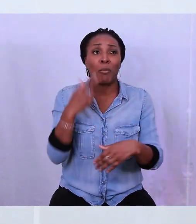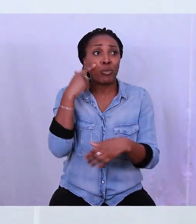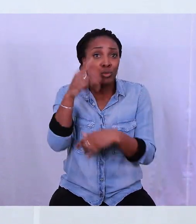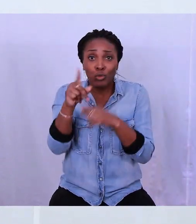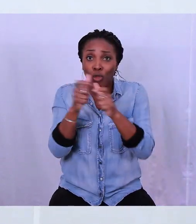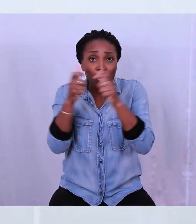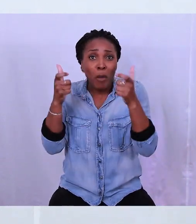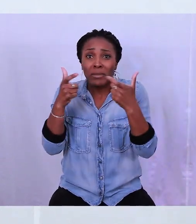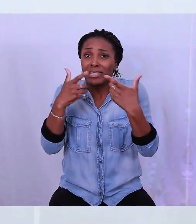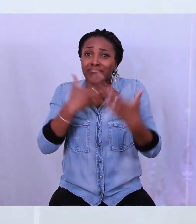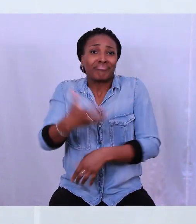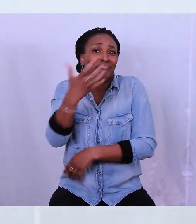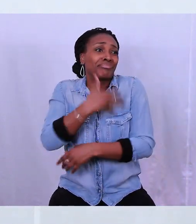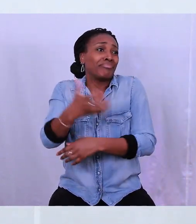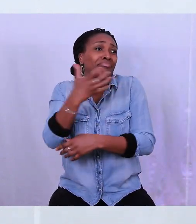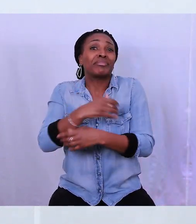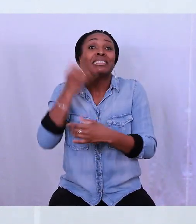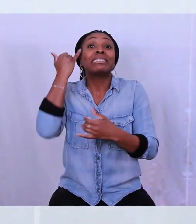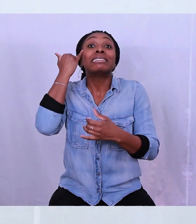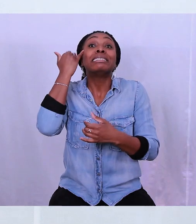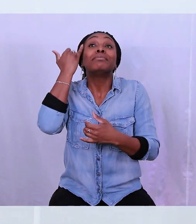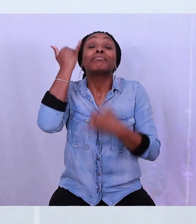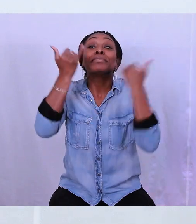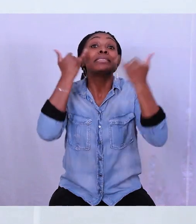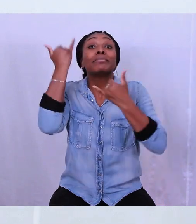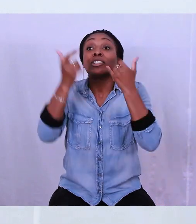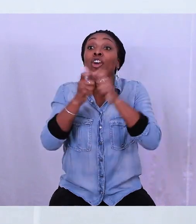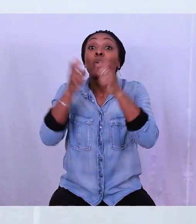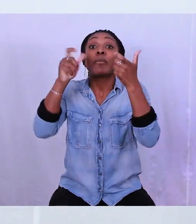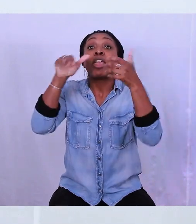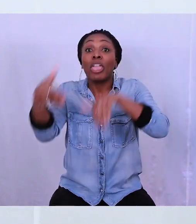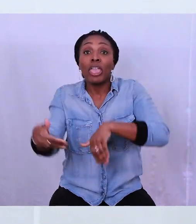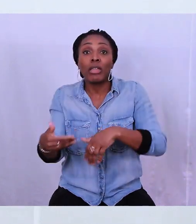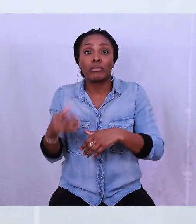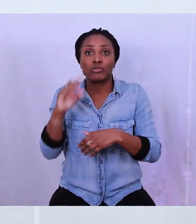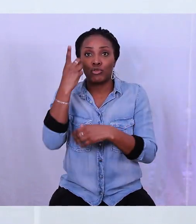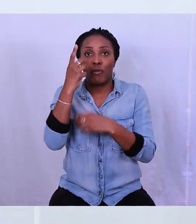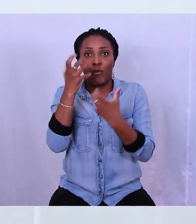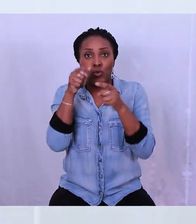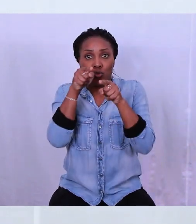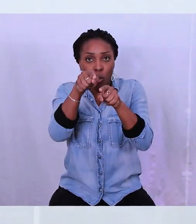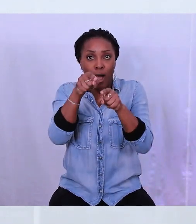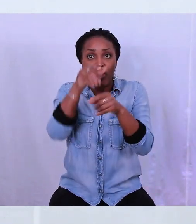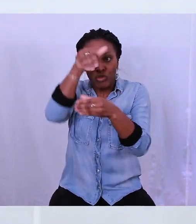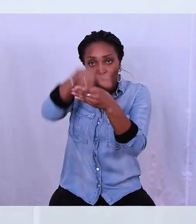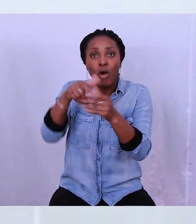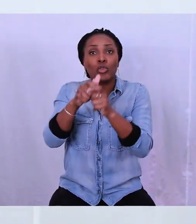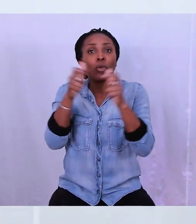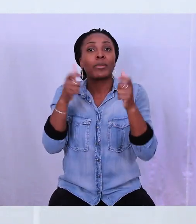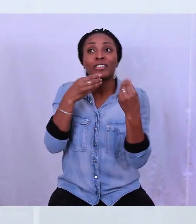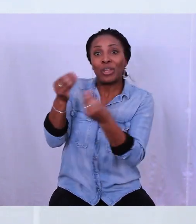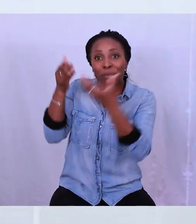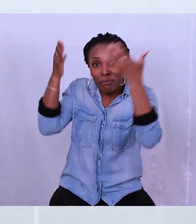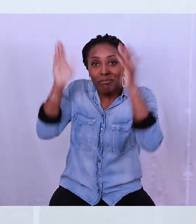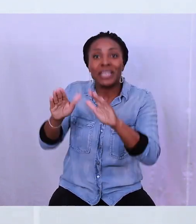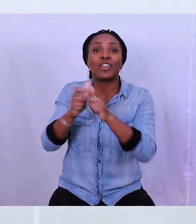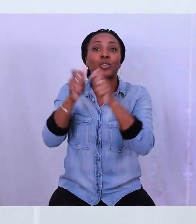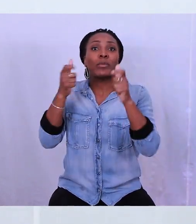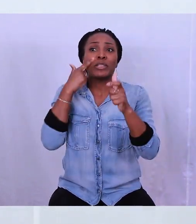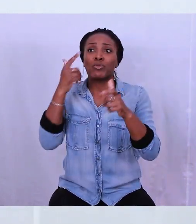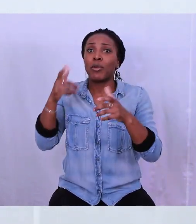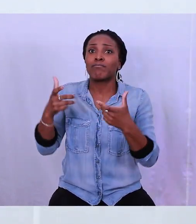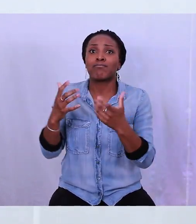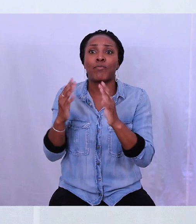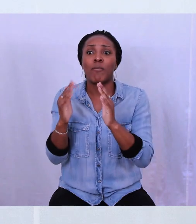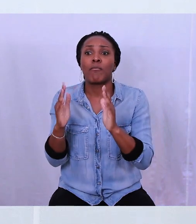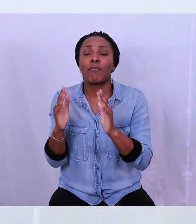puisse prospérer alors qu'elle est en train de s'écrouler peut-être. Tu es un vecteur de bénédiction. Tu es un vecteur de bénédiction